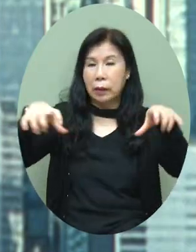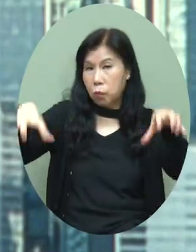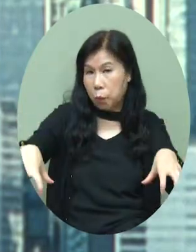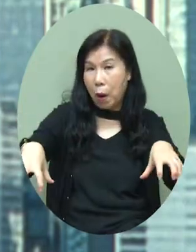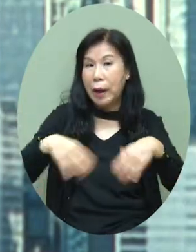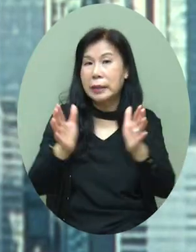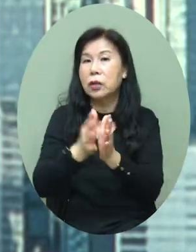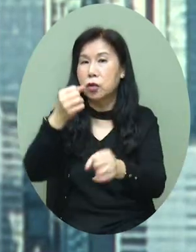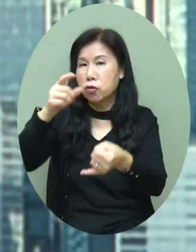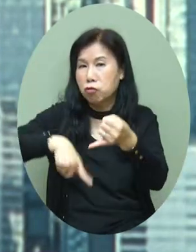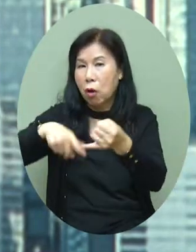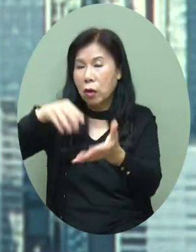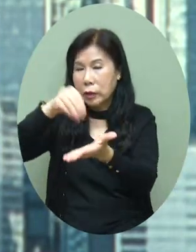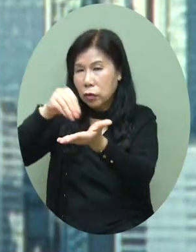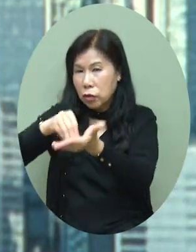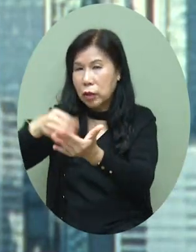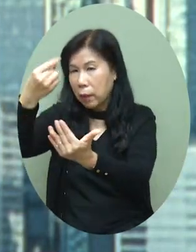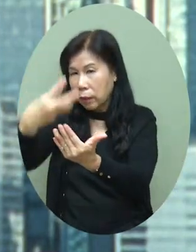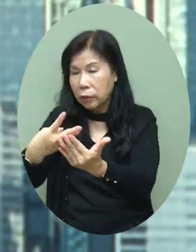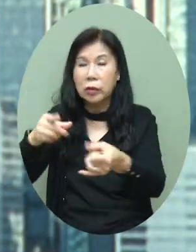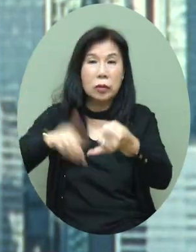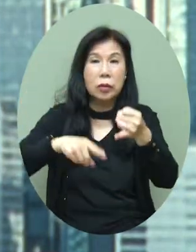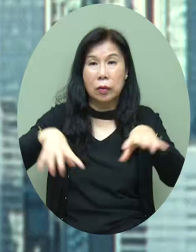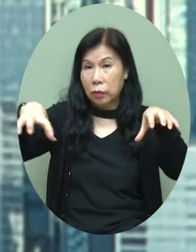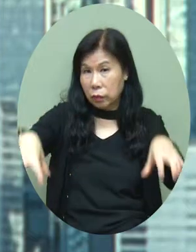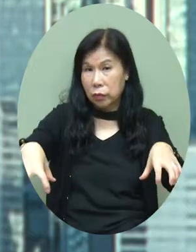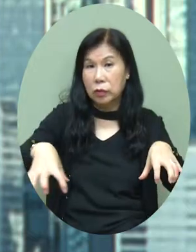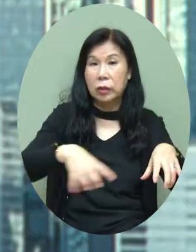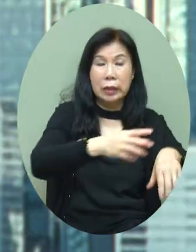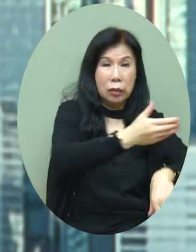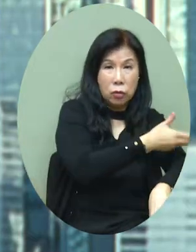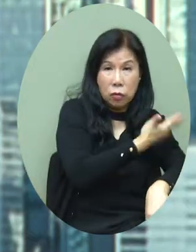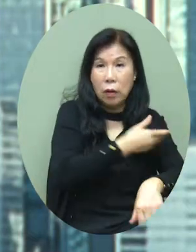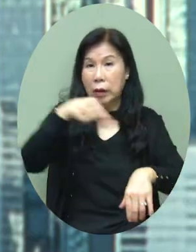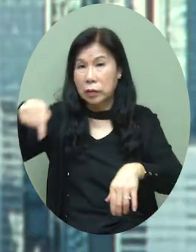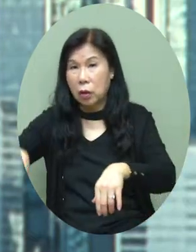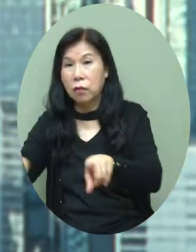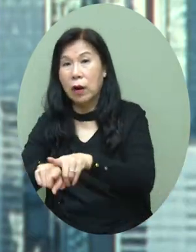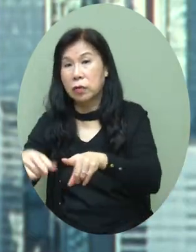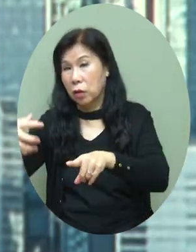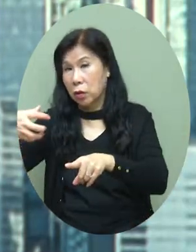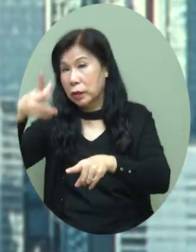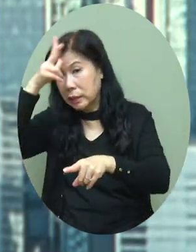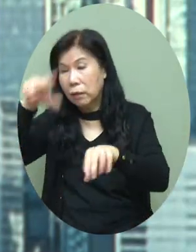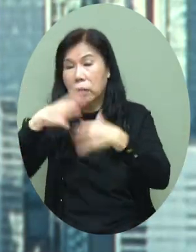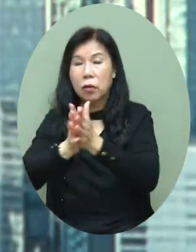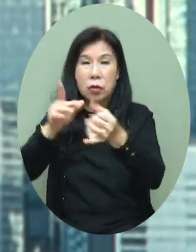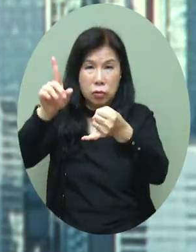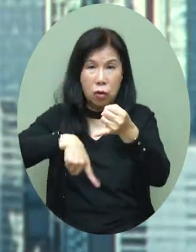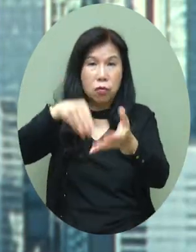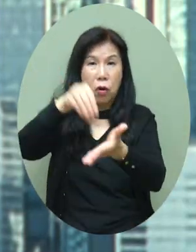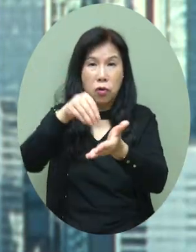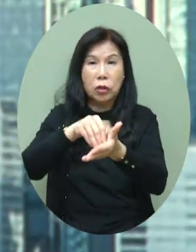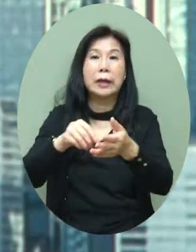邊嘅因素，兩邊嘅拉力，我哋係得出呢一個結果出嚟嘅。